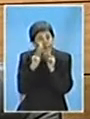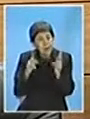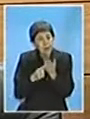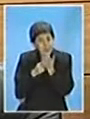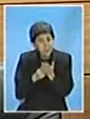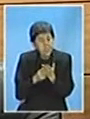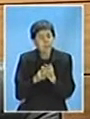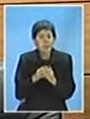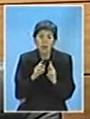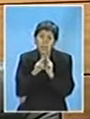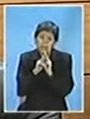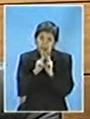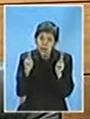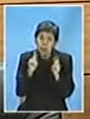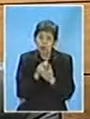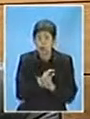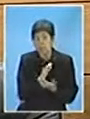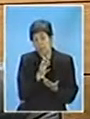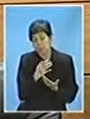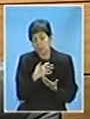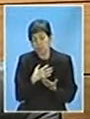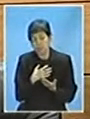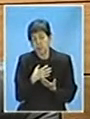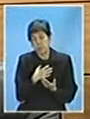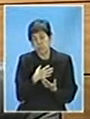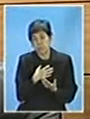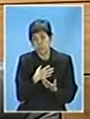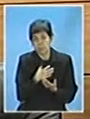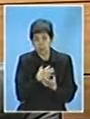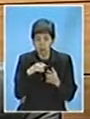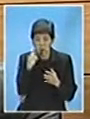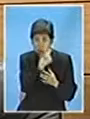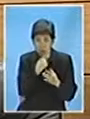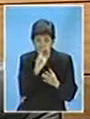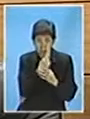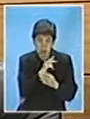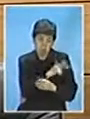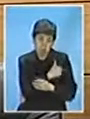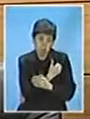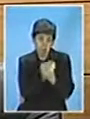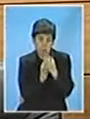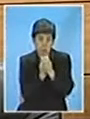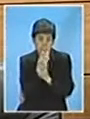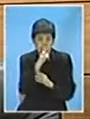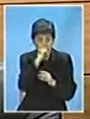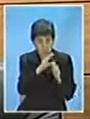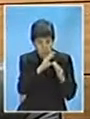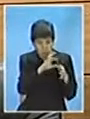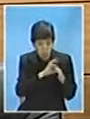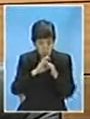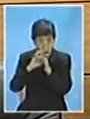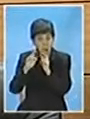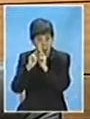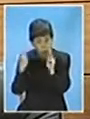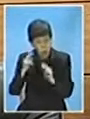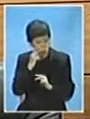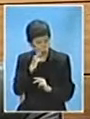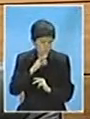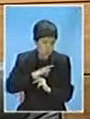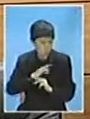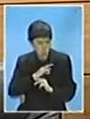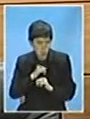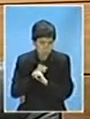ขึ้นมาว่าให้ทางตัวแทนของแพทย์แผนไทยที่เข้ามาเป็นกรรมธิการเนี่ยเห็นประโยชน์จาก